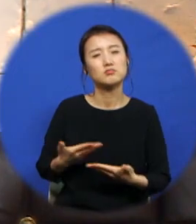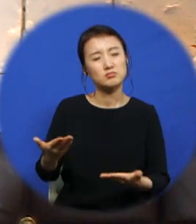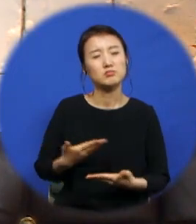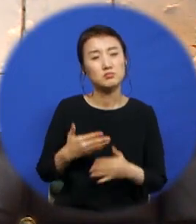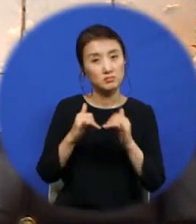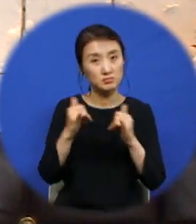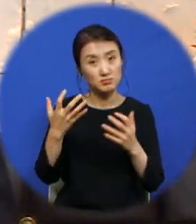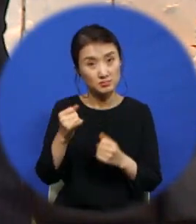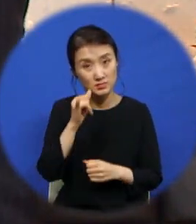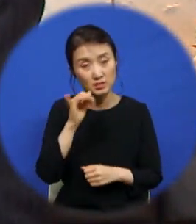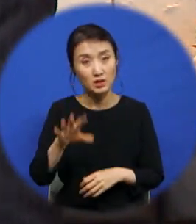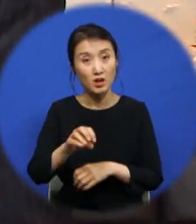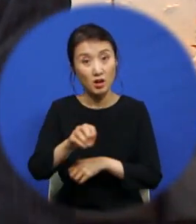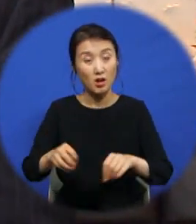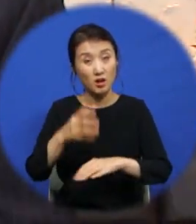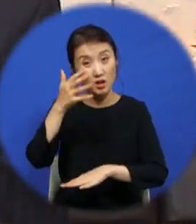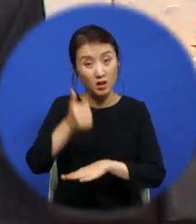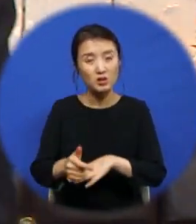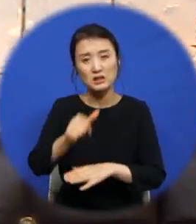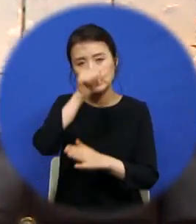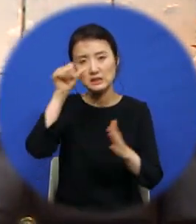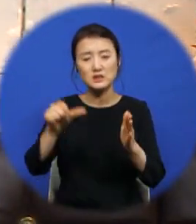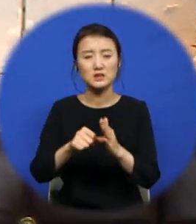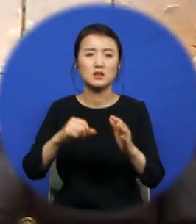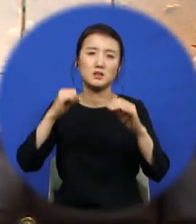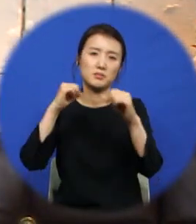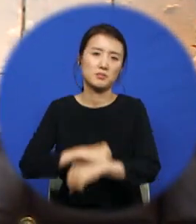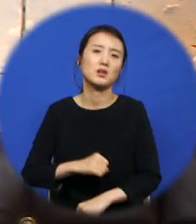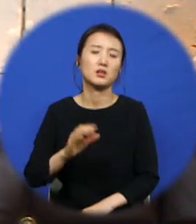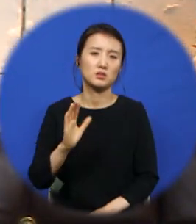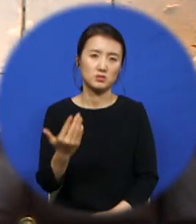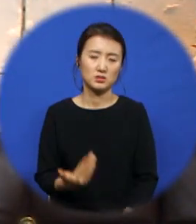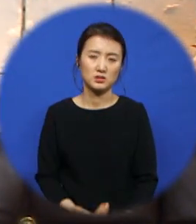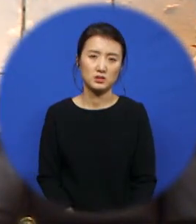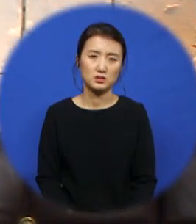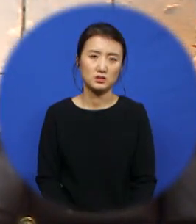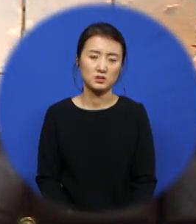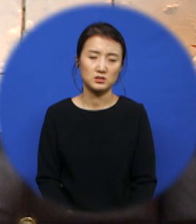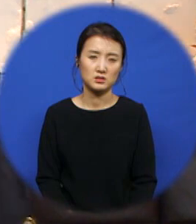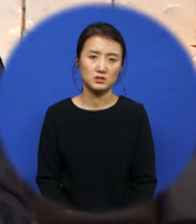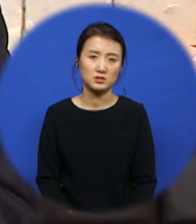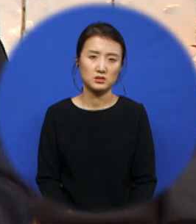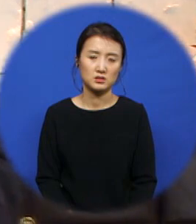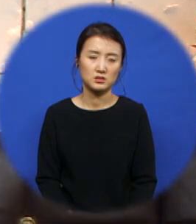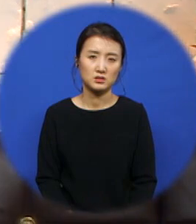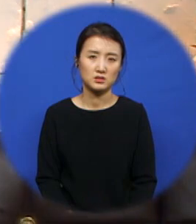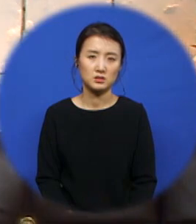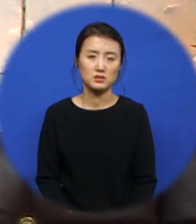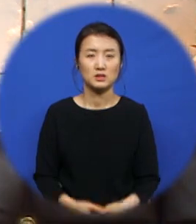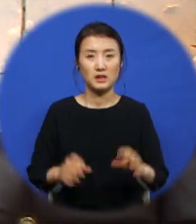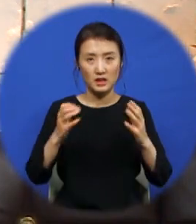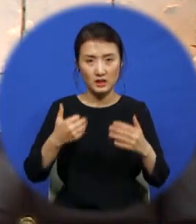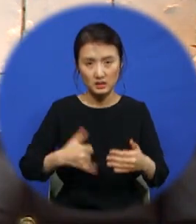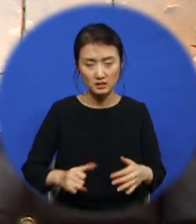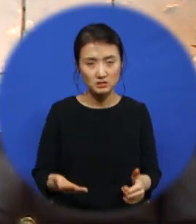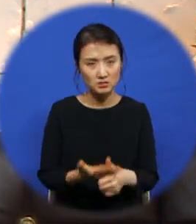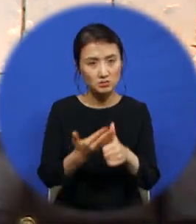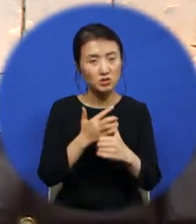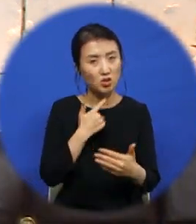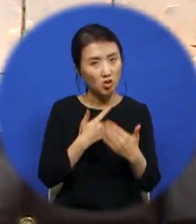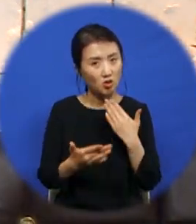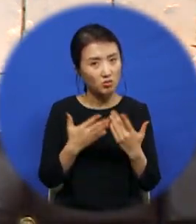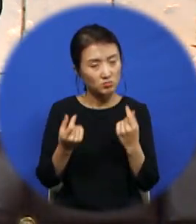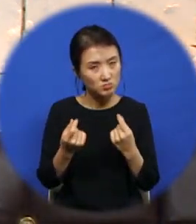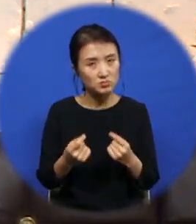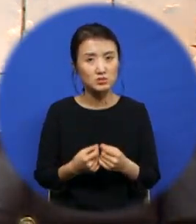어떻습니까 그게 그 양반들이 인생을 망가뜨릴 수 있잖아요 그쵸 여러분 자식들 경우에 똑같이 경험 하지 않습니까